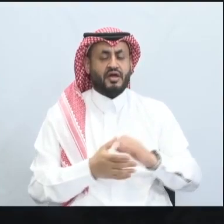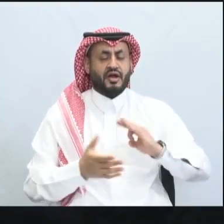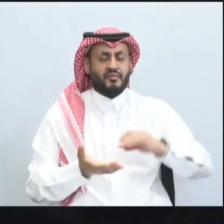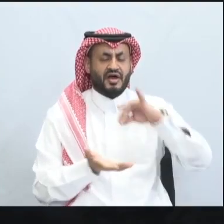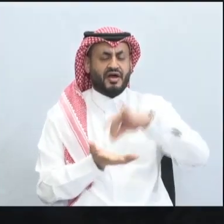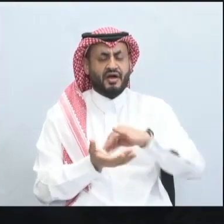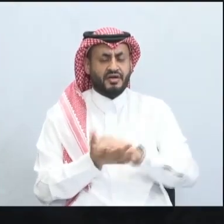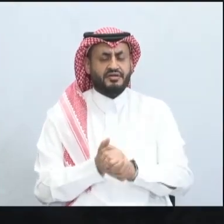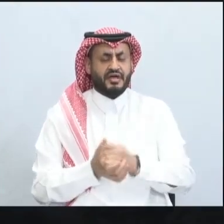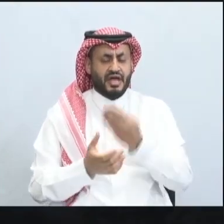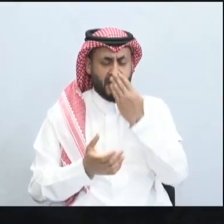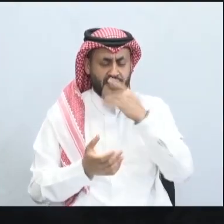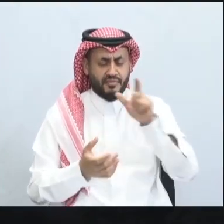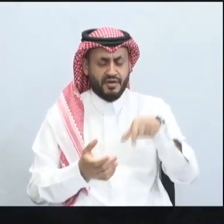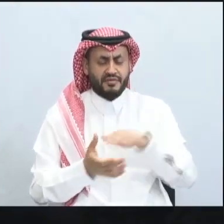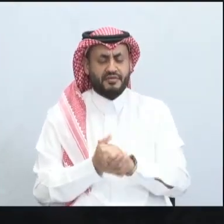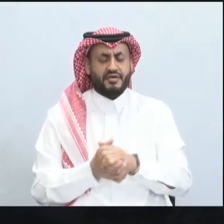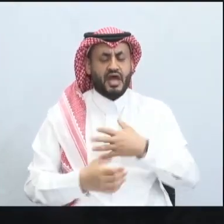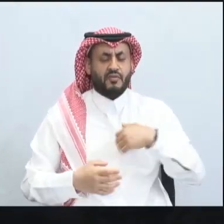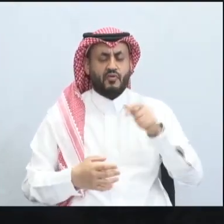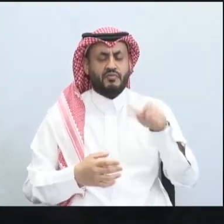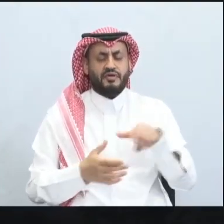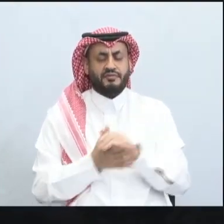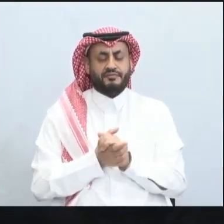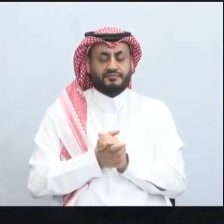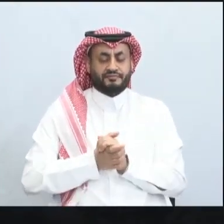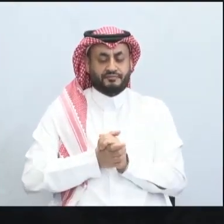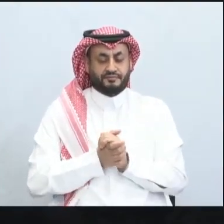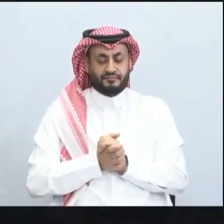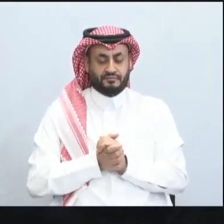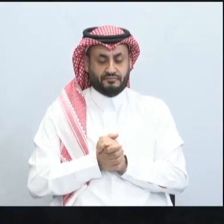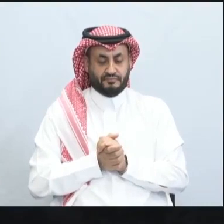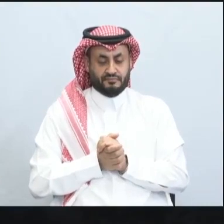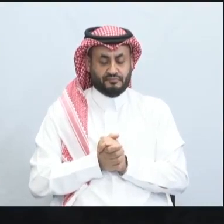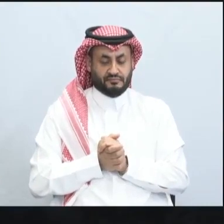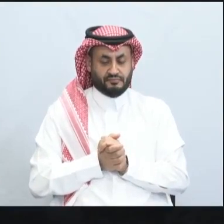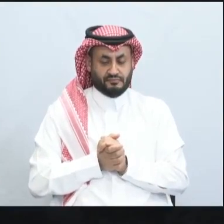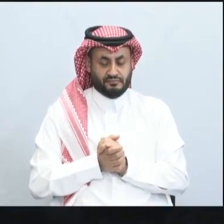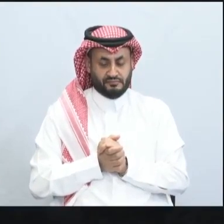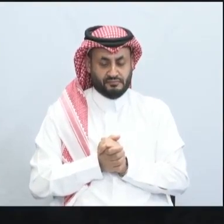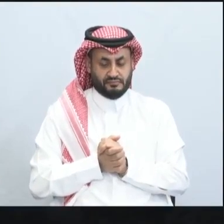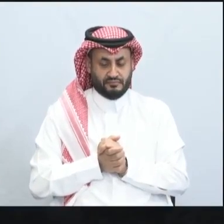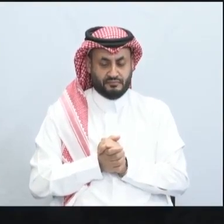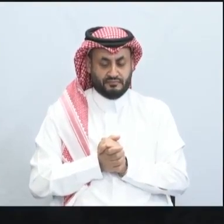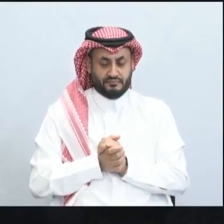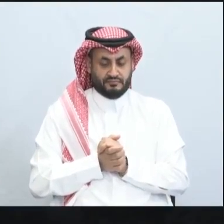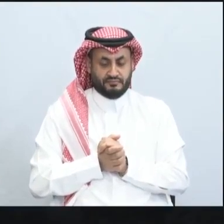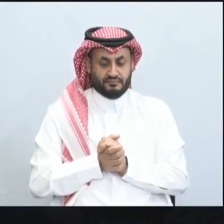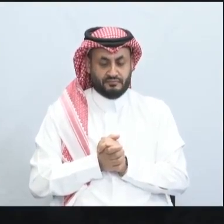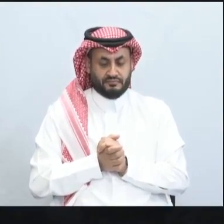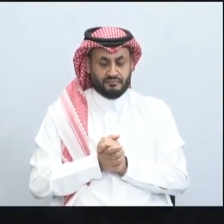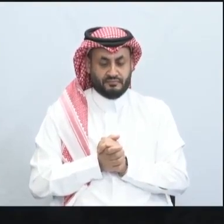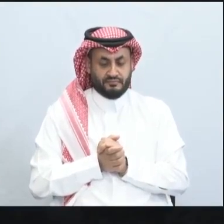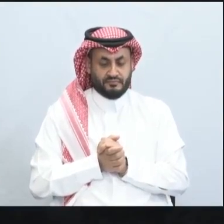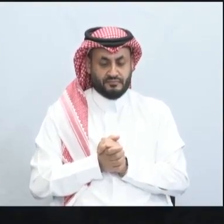لعباده المؤمنين فعندما تبتدي بهذه القراءه فانت تستعين بالله سبحانه وتعالى لانه